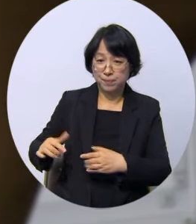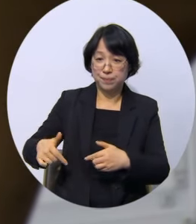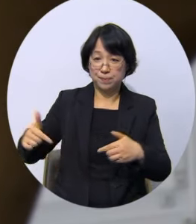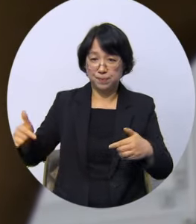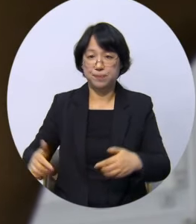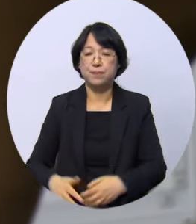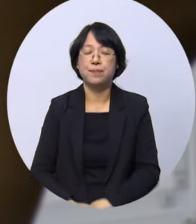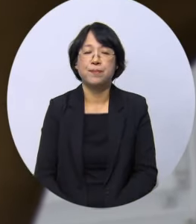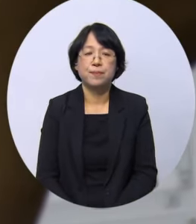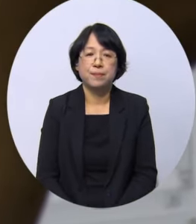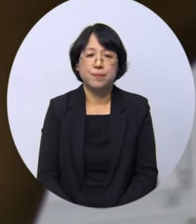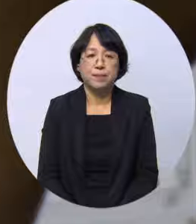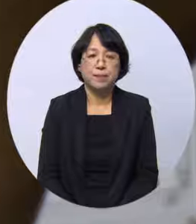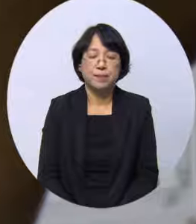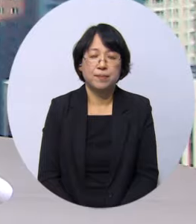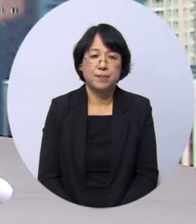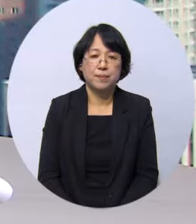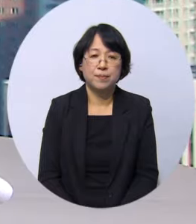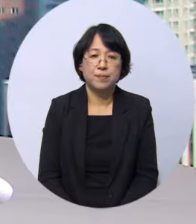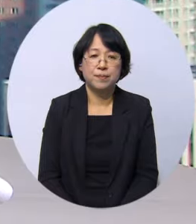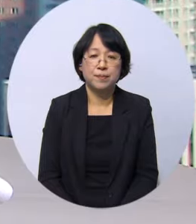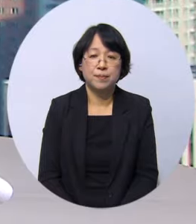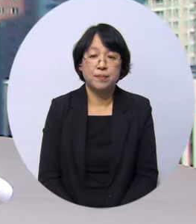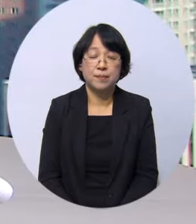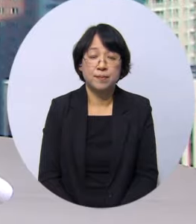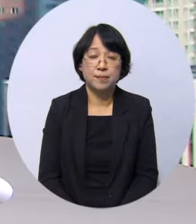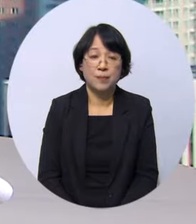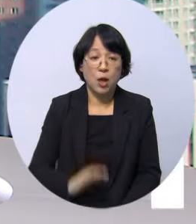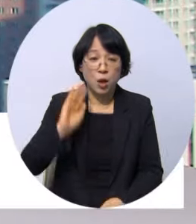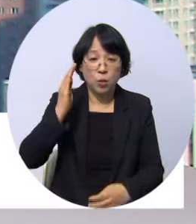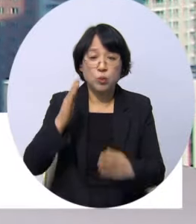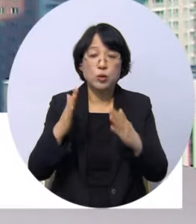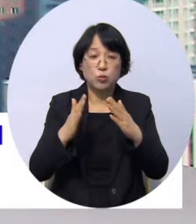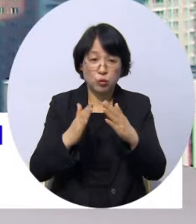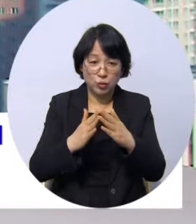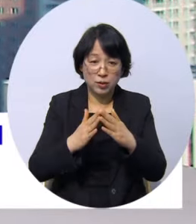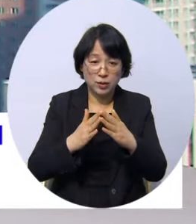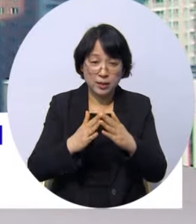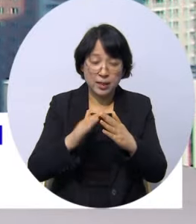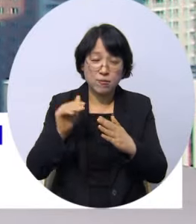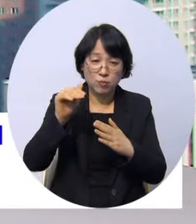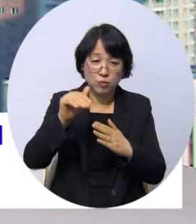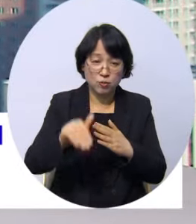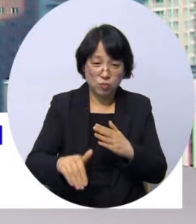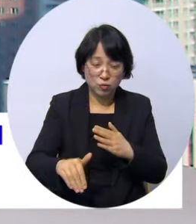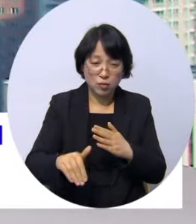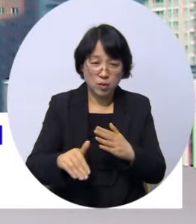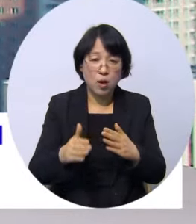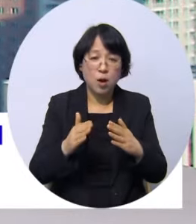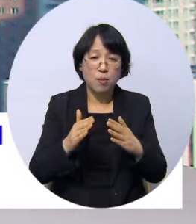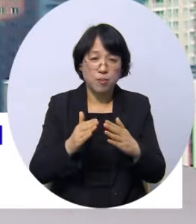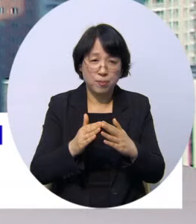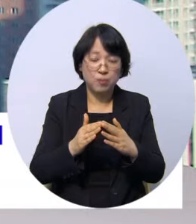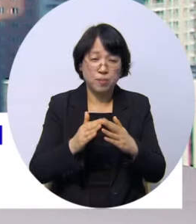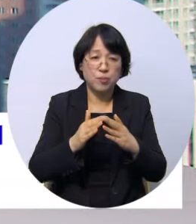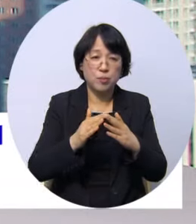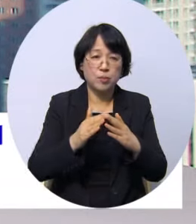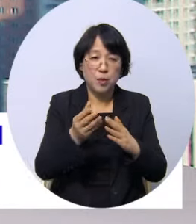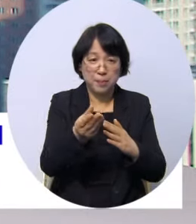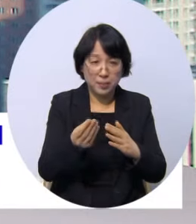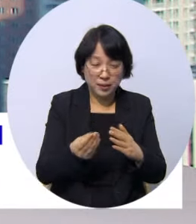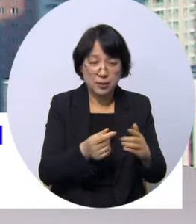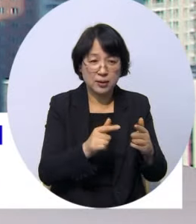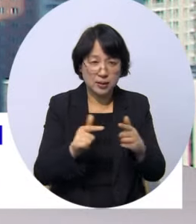신국진 있니다 최근에 주택시장 침체와 부동산 프로젝트 파이낸싱 등의 불안감에